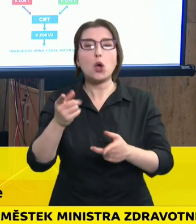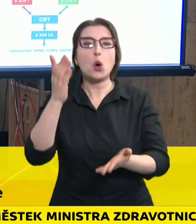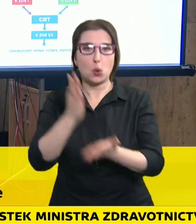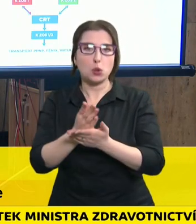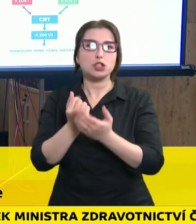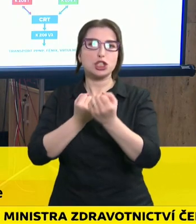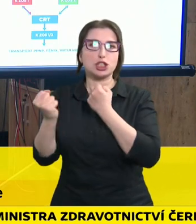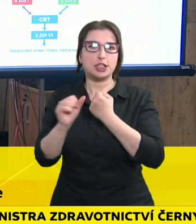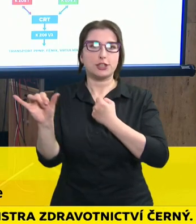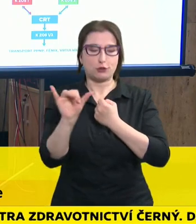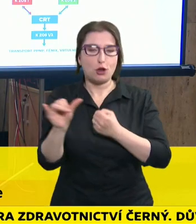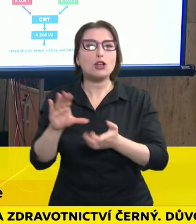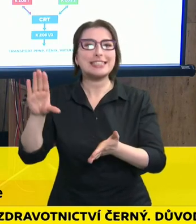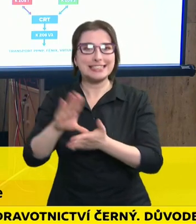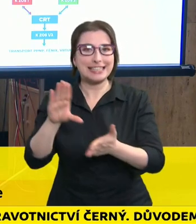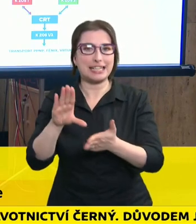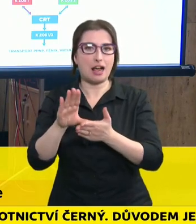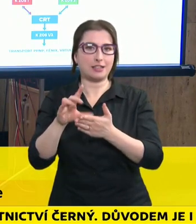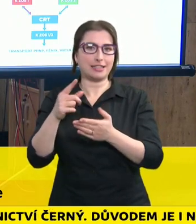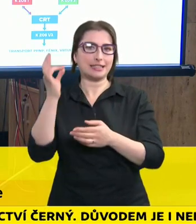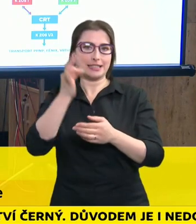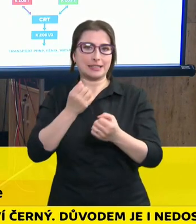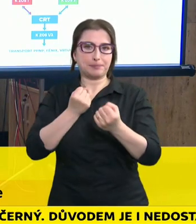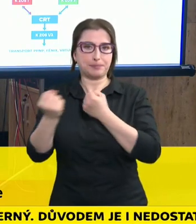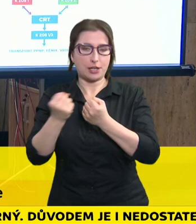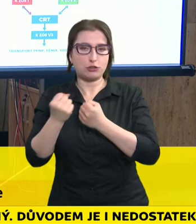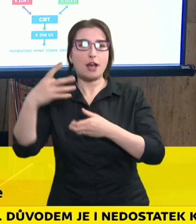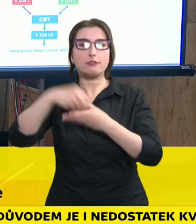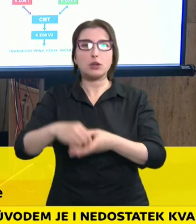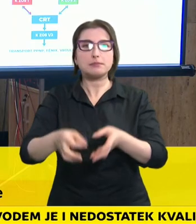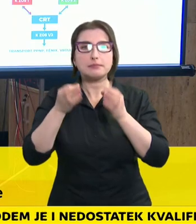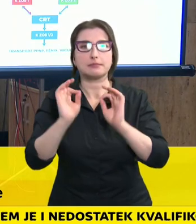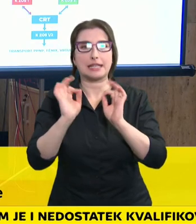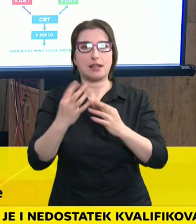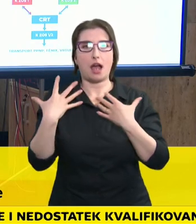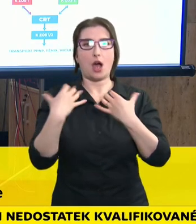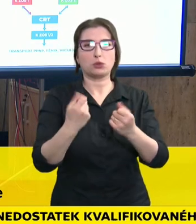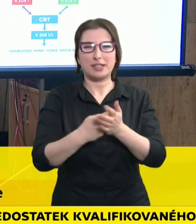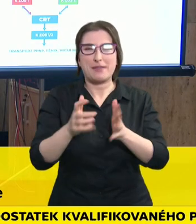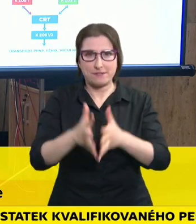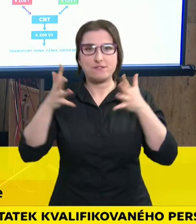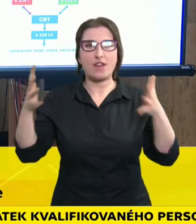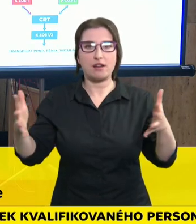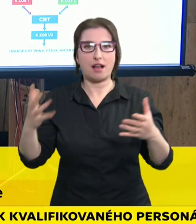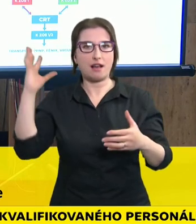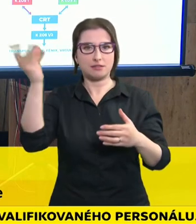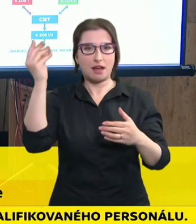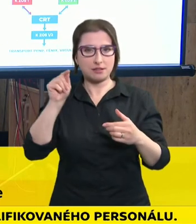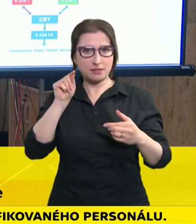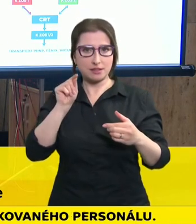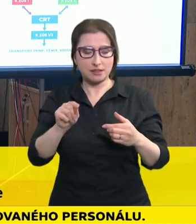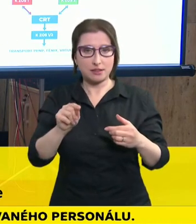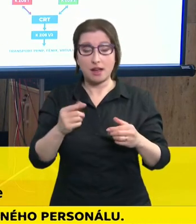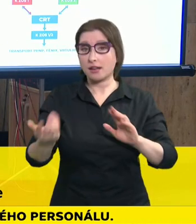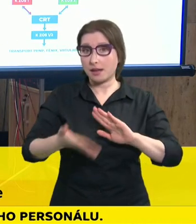dispečinku a nasazení speciální techniky, ať už velkokapacitních vozidel. Vidíme se v den, kdy Jihomoravský